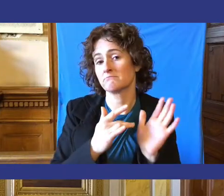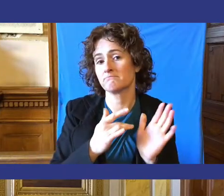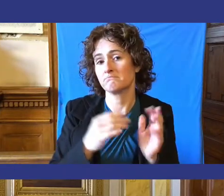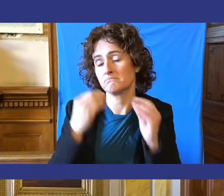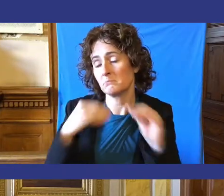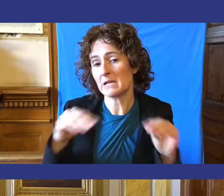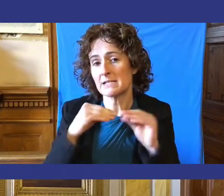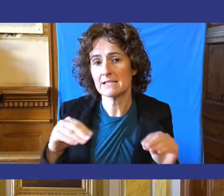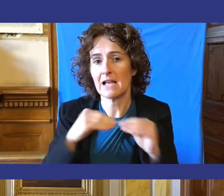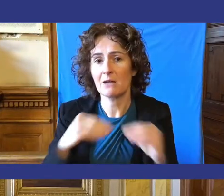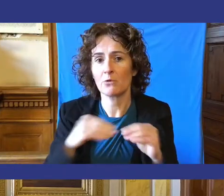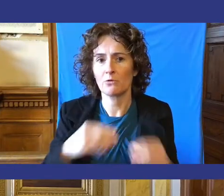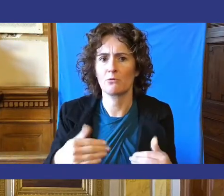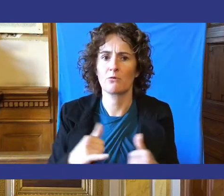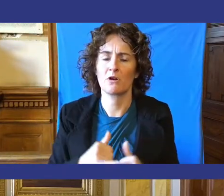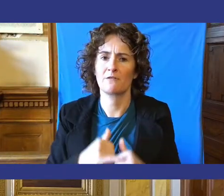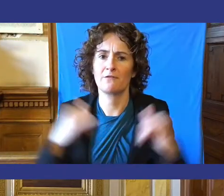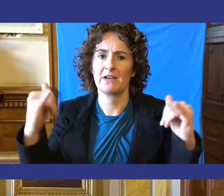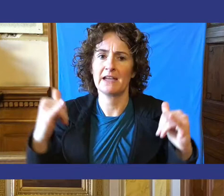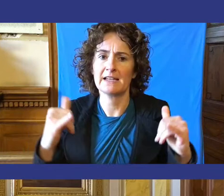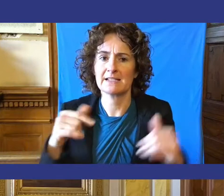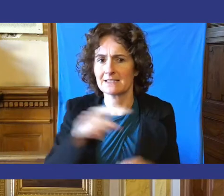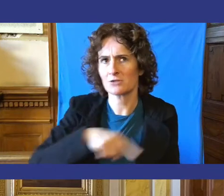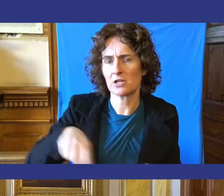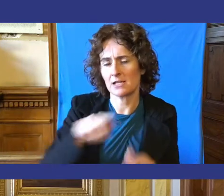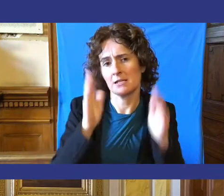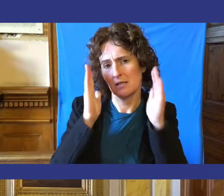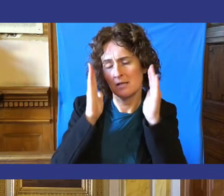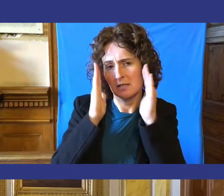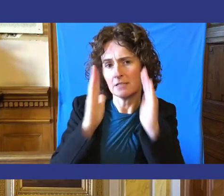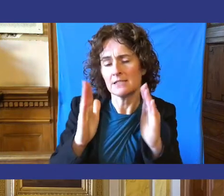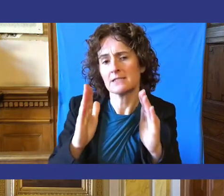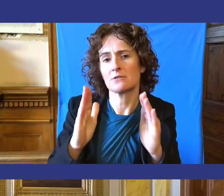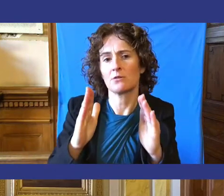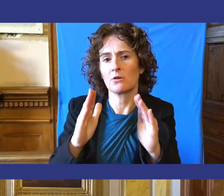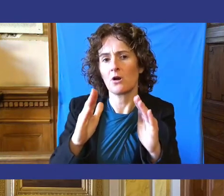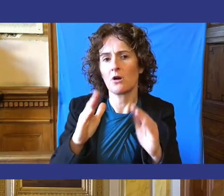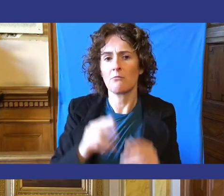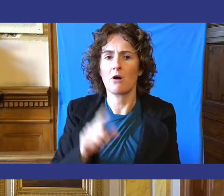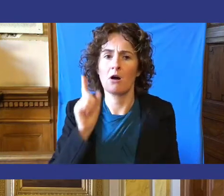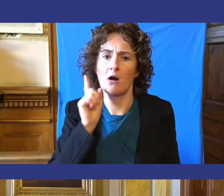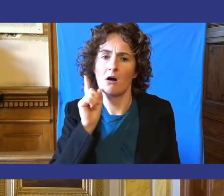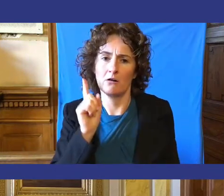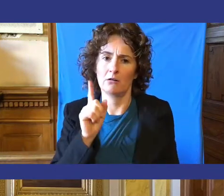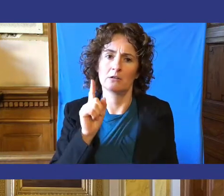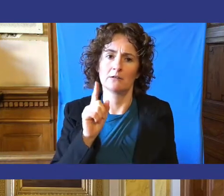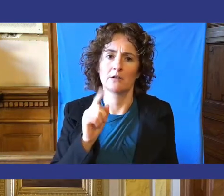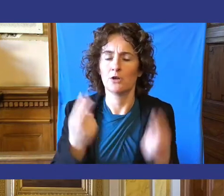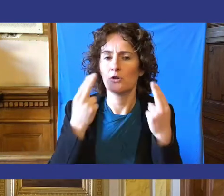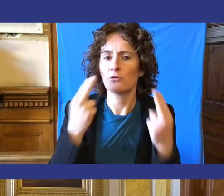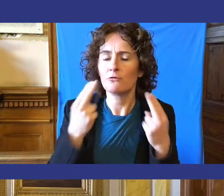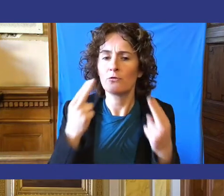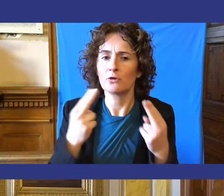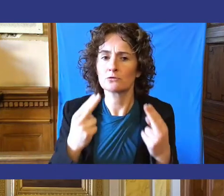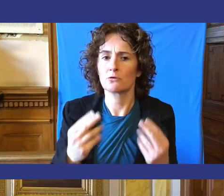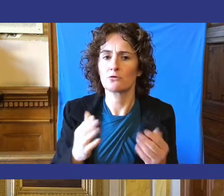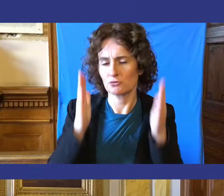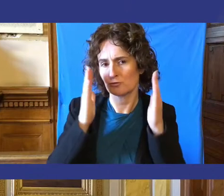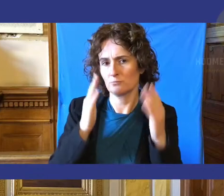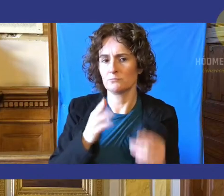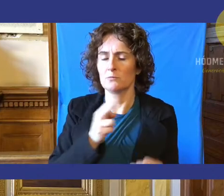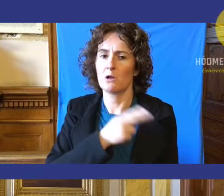hiszek. Hogy a hazugság, a lopás, a csalás kultúrájával szemben az átláthatóság, a tisztesség, a becsület, a nyílt vitára kiállás